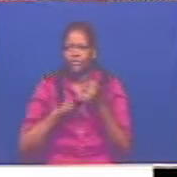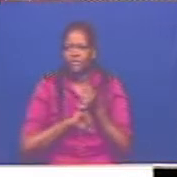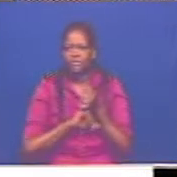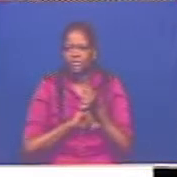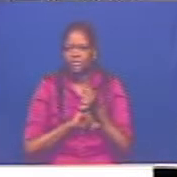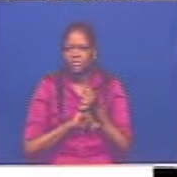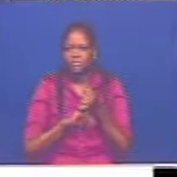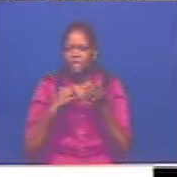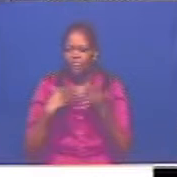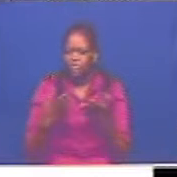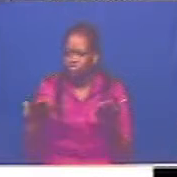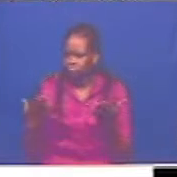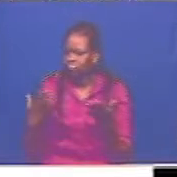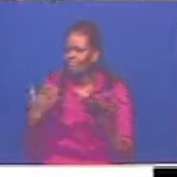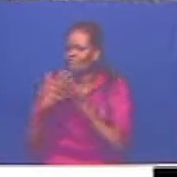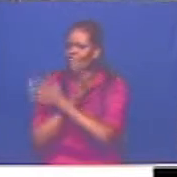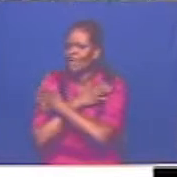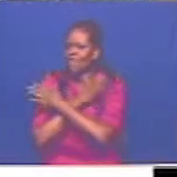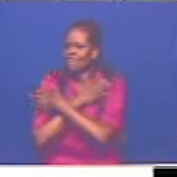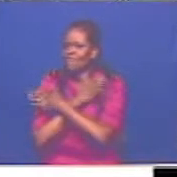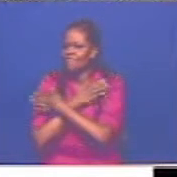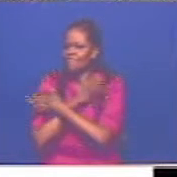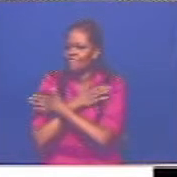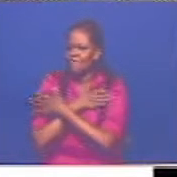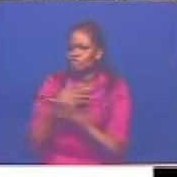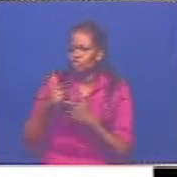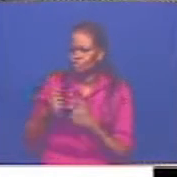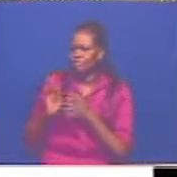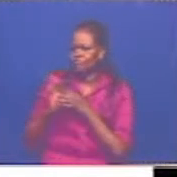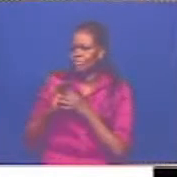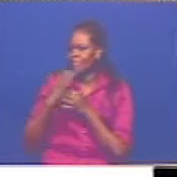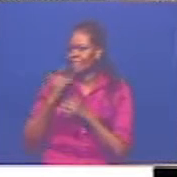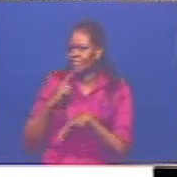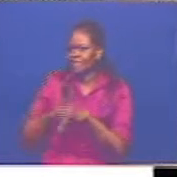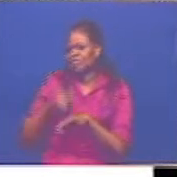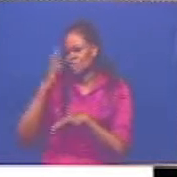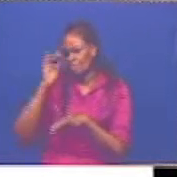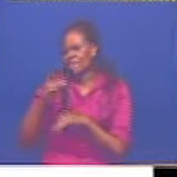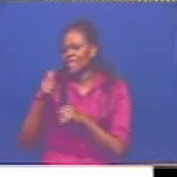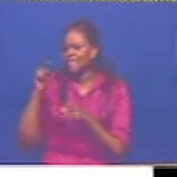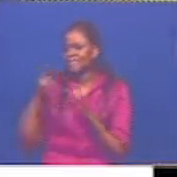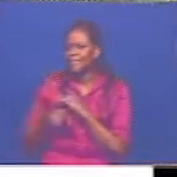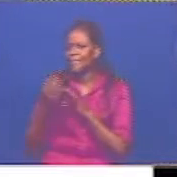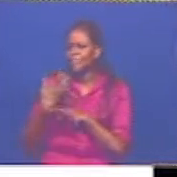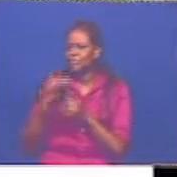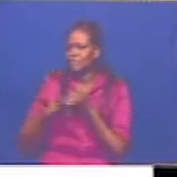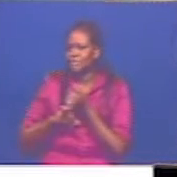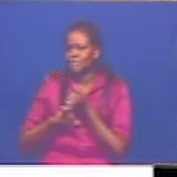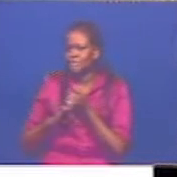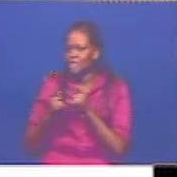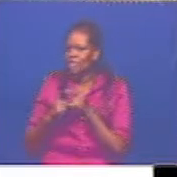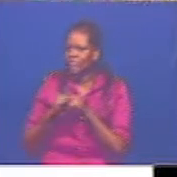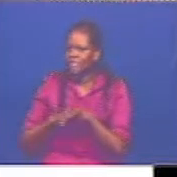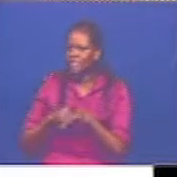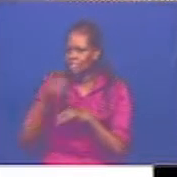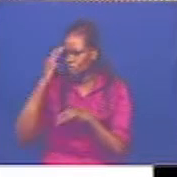kuna kitu inaitwa courtship. It's better when hiyo time ya kujuana vizuri. Before you make the big jump. Then you have that time to tell